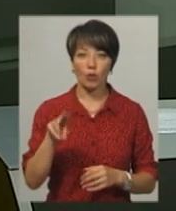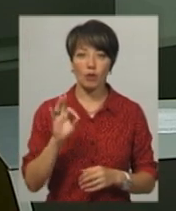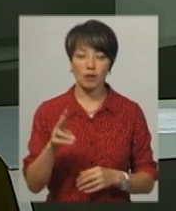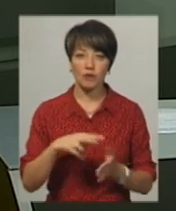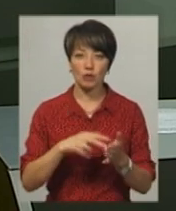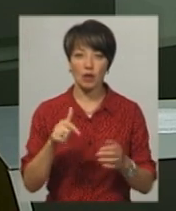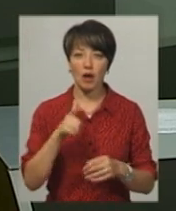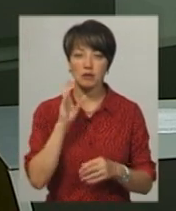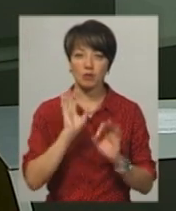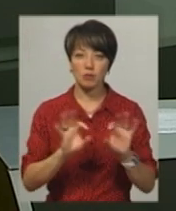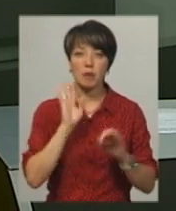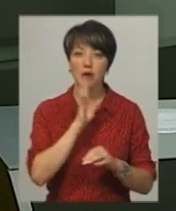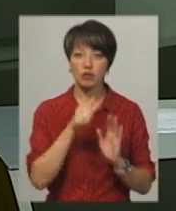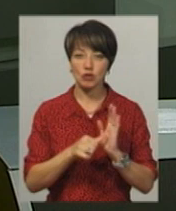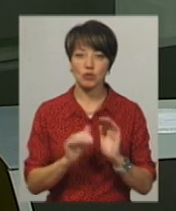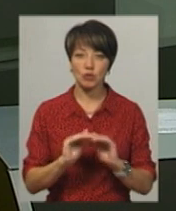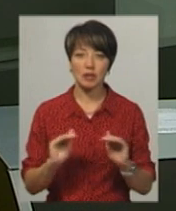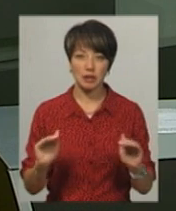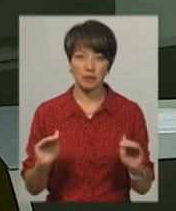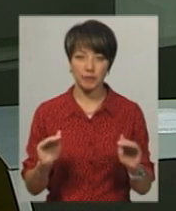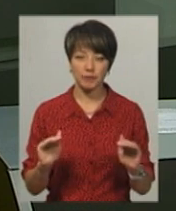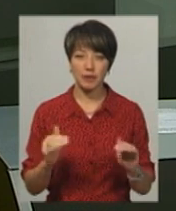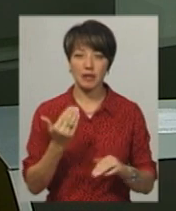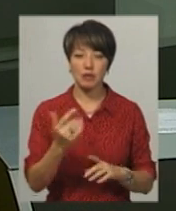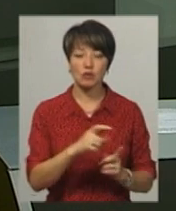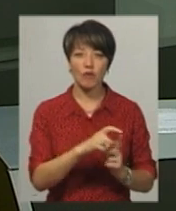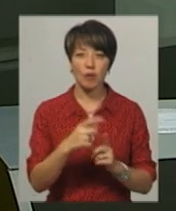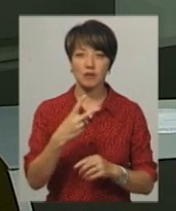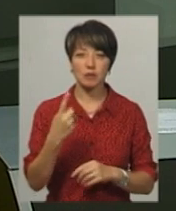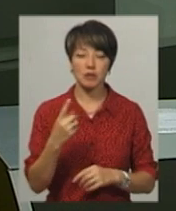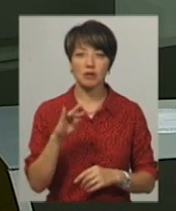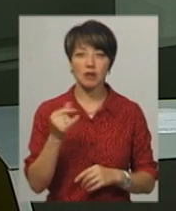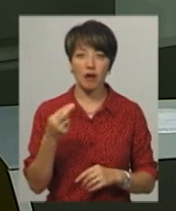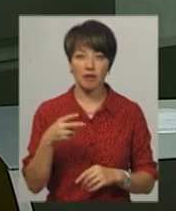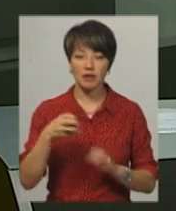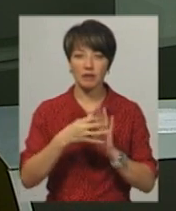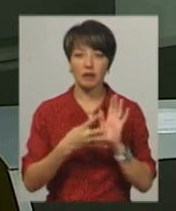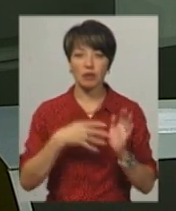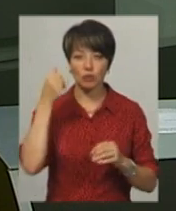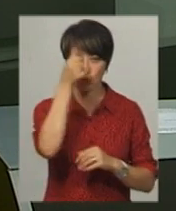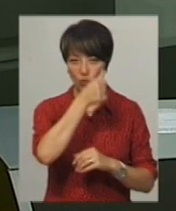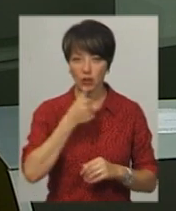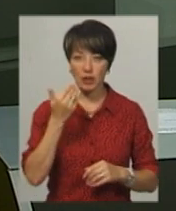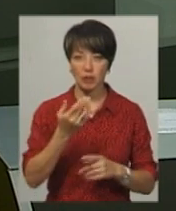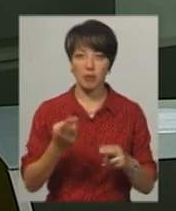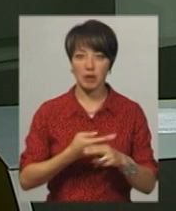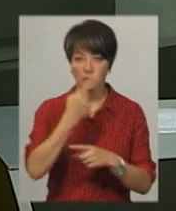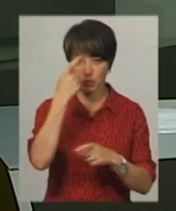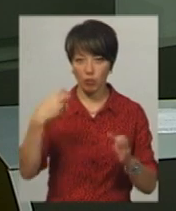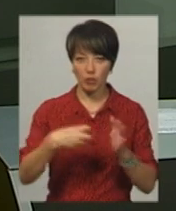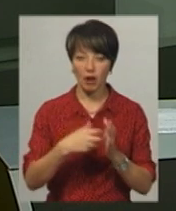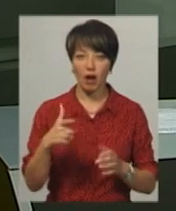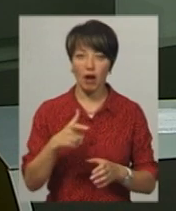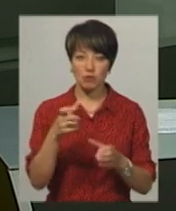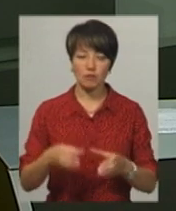розповіла матір 6 дітей Оксана Ленька. За її словами, 21 травня 2019 року їй без попередження опломбували